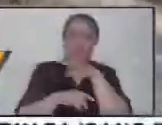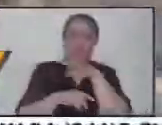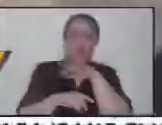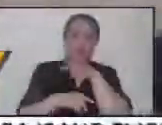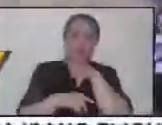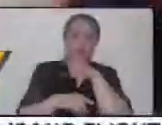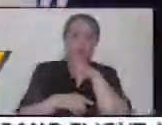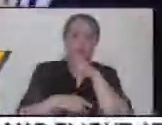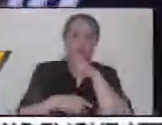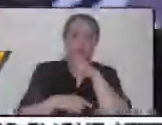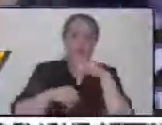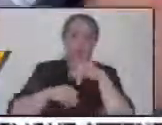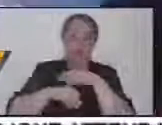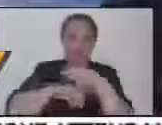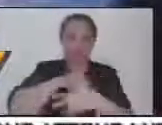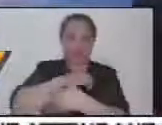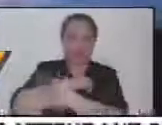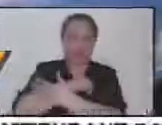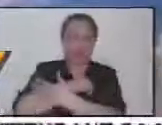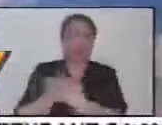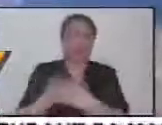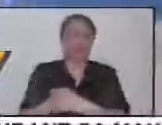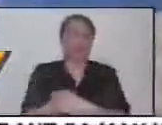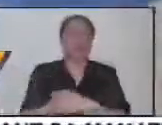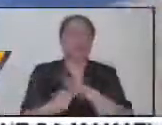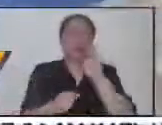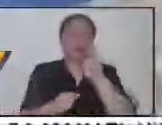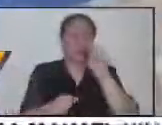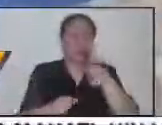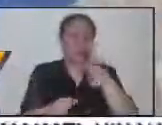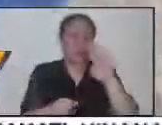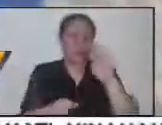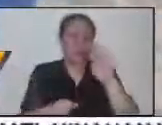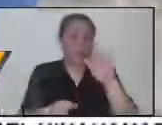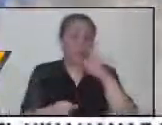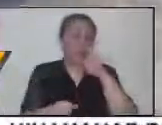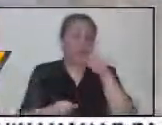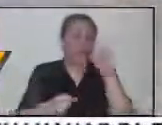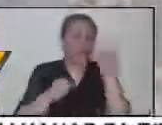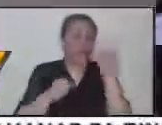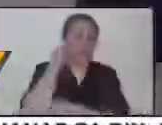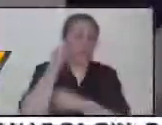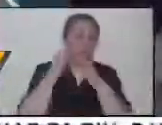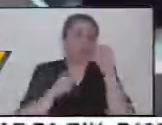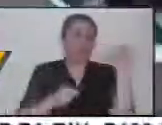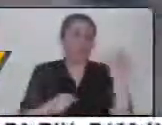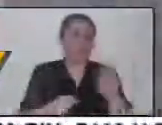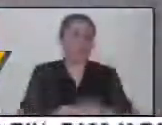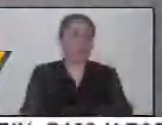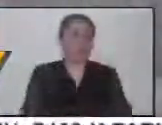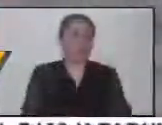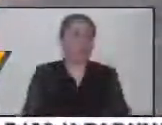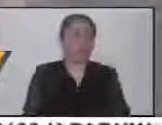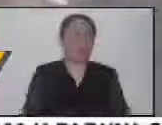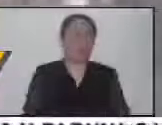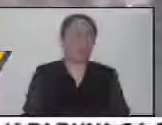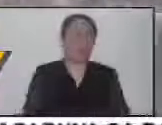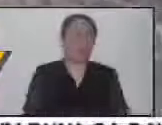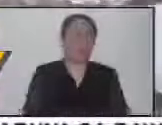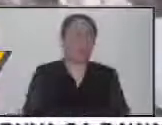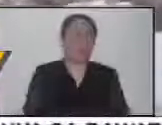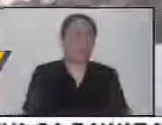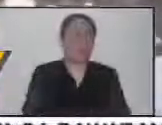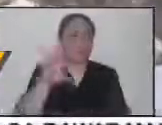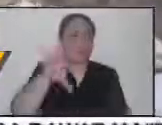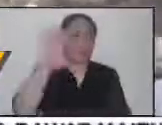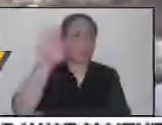establishmentong nakapaligid sa lugar na kung sino man ang lumabas sa investigasyon na nasa likod ng illegal na butas at ginawang imbornal